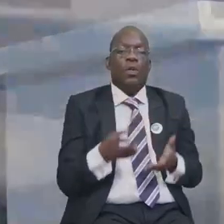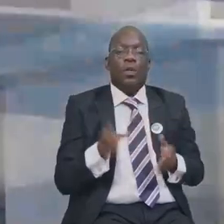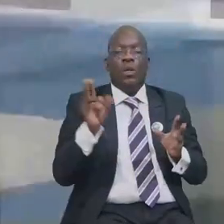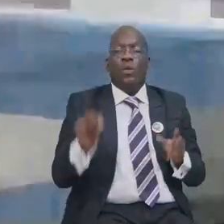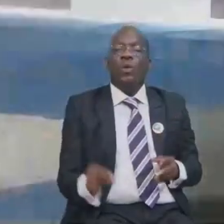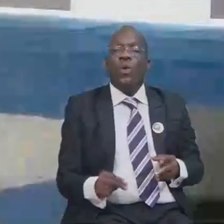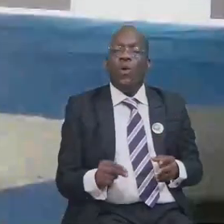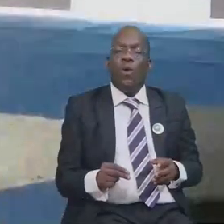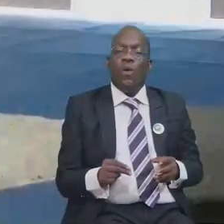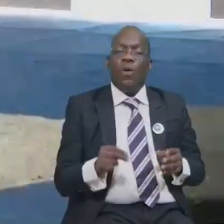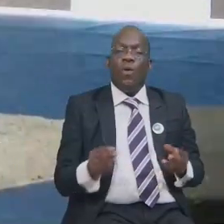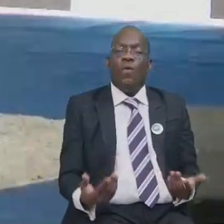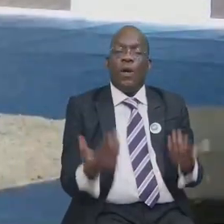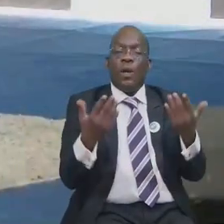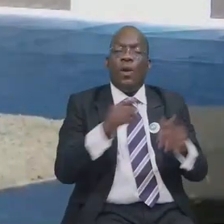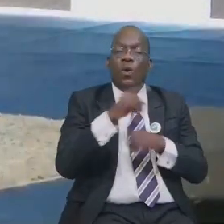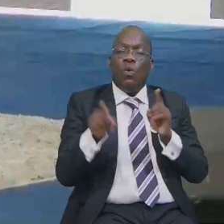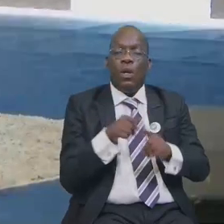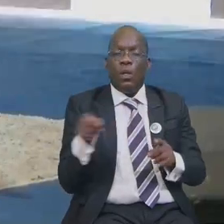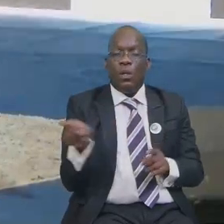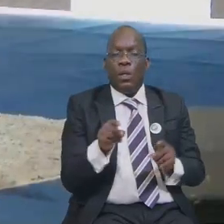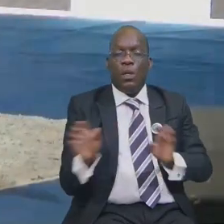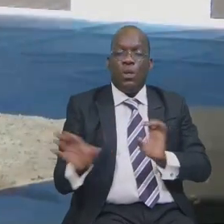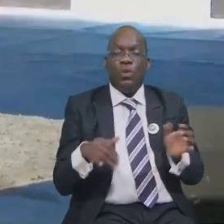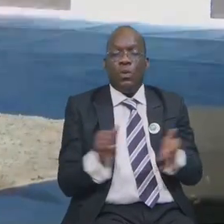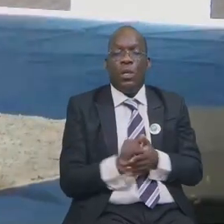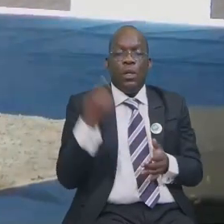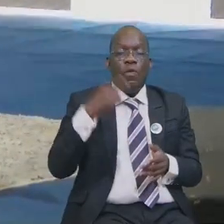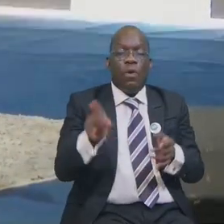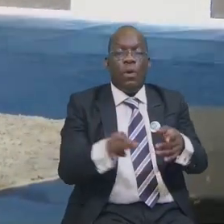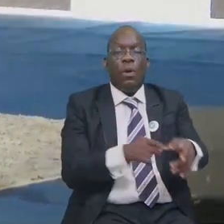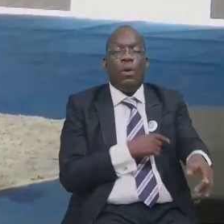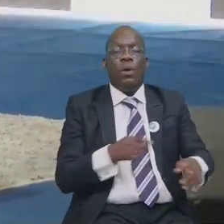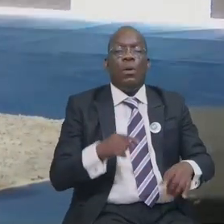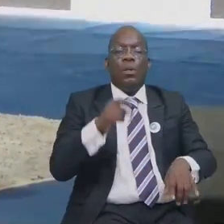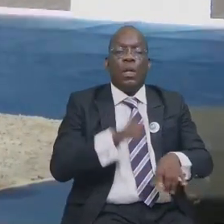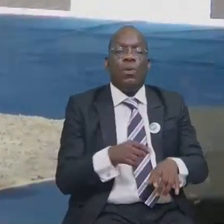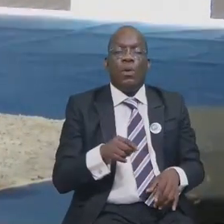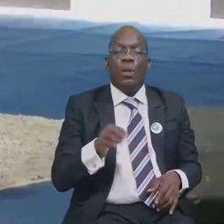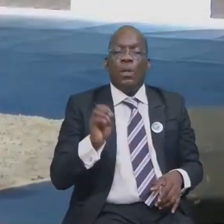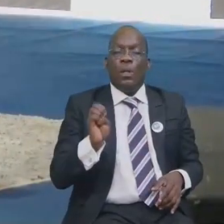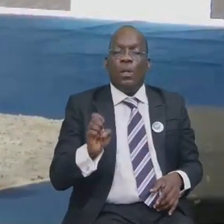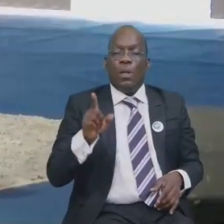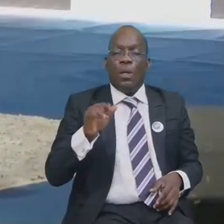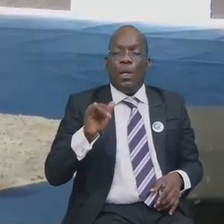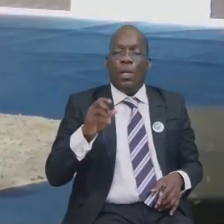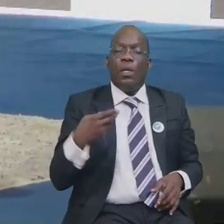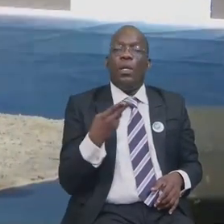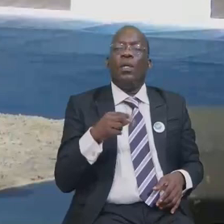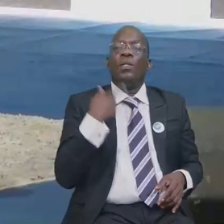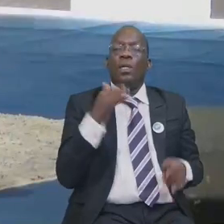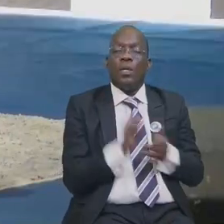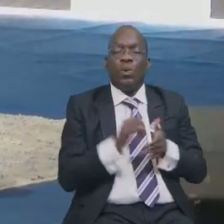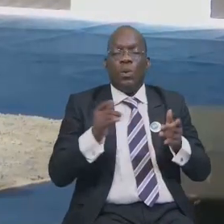Pas le feu, ils ont fait pendant longtemps. Élie a dit, bon, mettez-vous de côté. Laissez-moi avoir